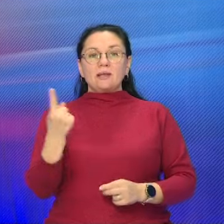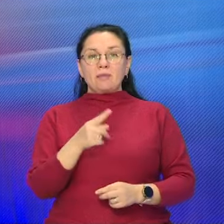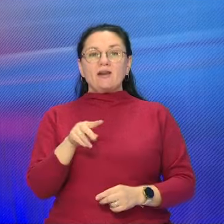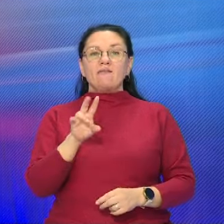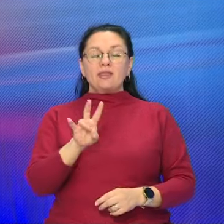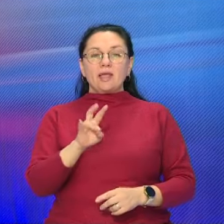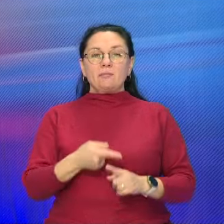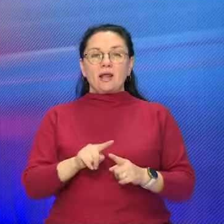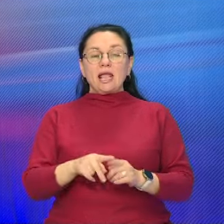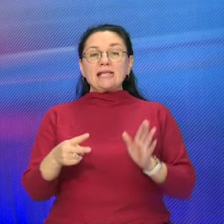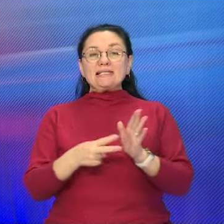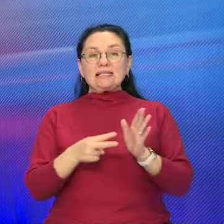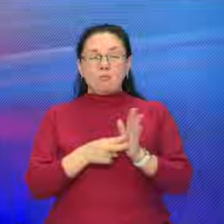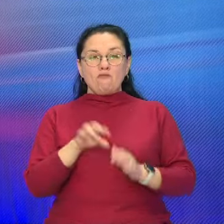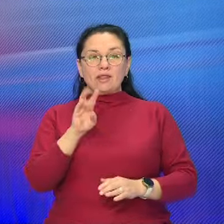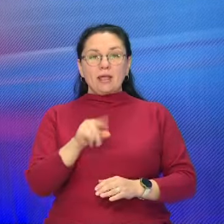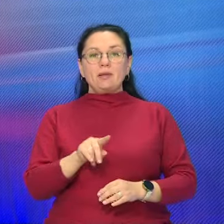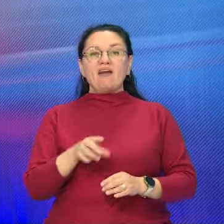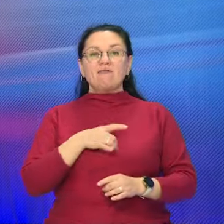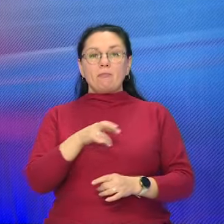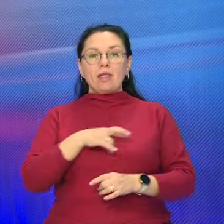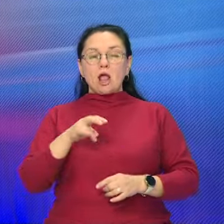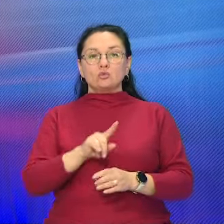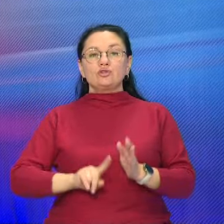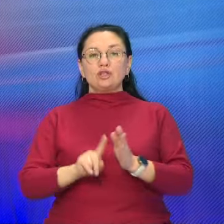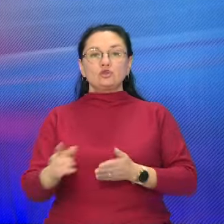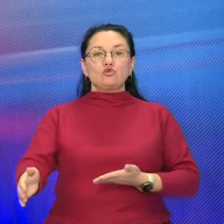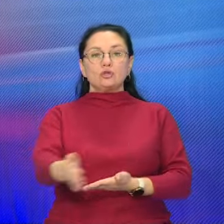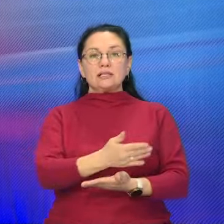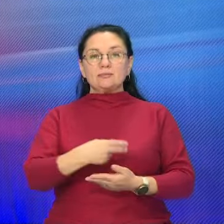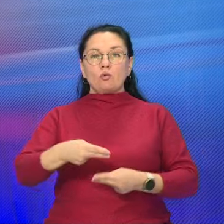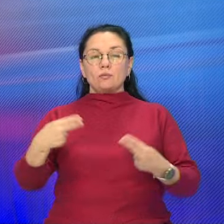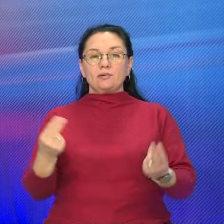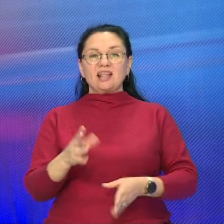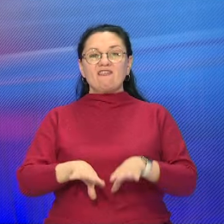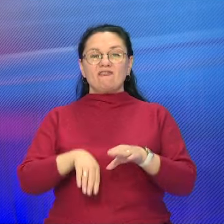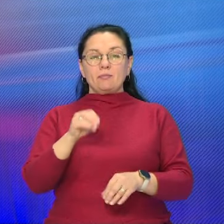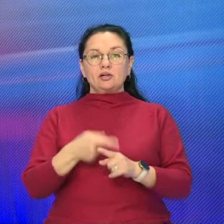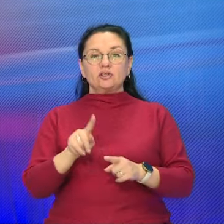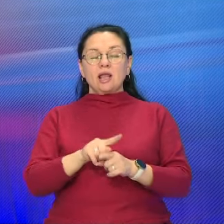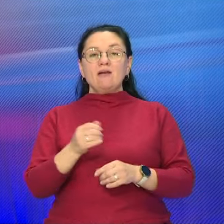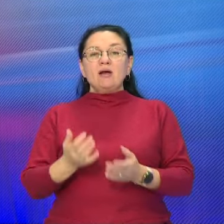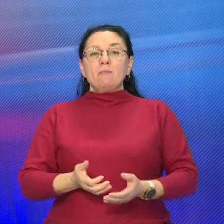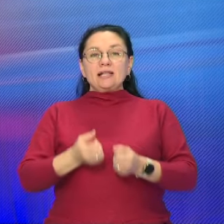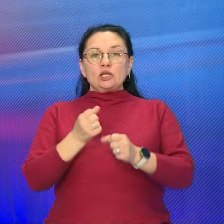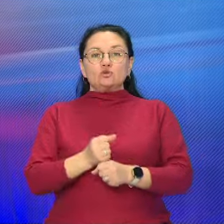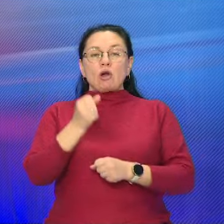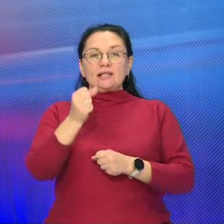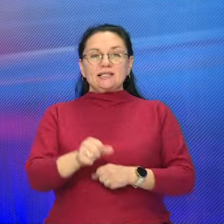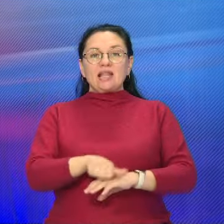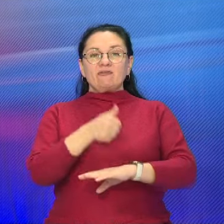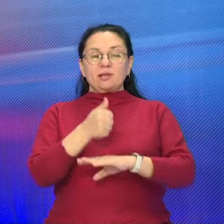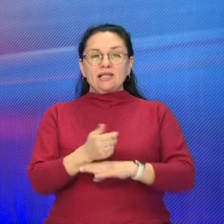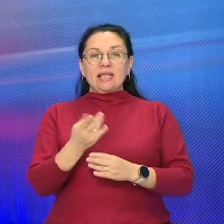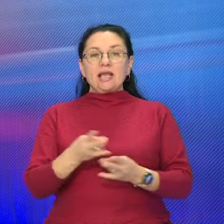лістапада. 7 лістапада ў Беларусі пачнецца збор подпісаў выбаршчыкаў у падтрымку кандыдатаў у прэзідэнты. Іх